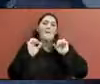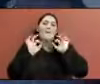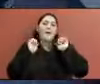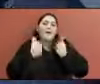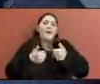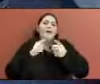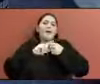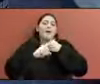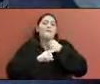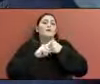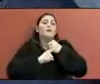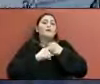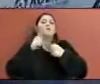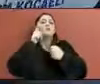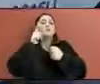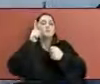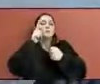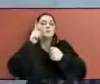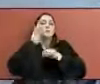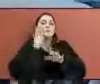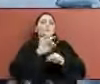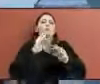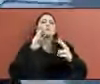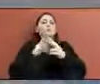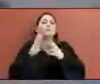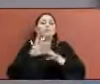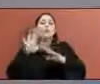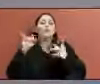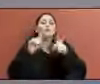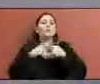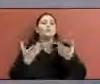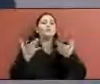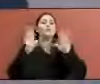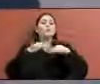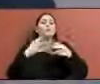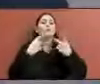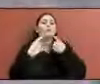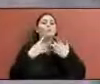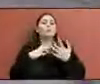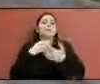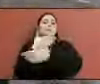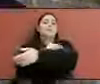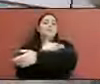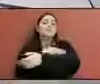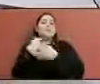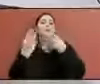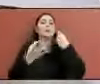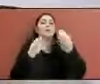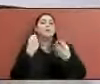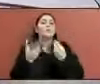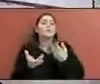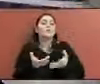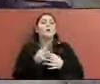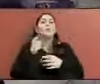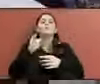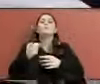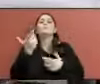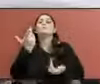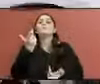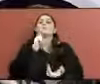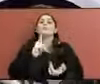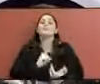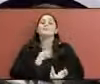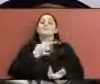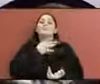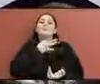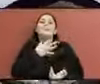onların taleplerin doğrultusunda hizmetlerimizi şekillendiriyoruz aslında. Bu yüzden onların talepleri biz bu noktada